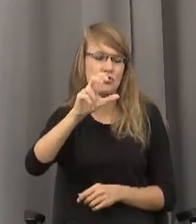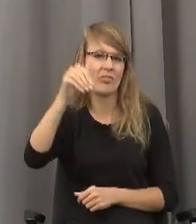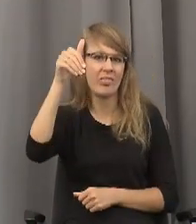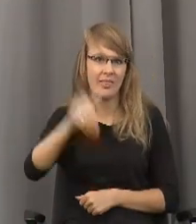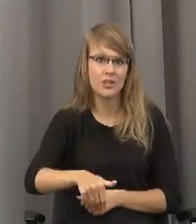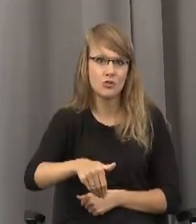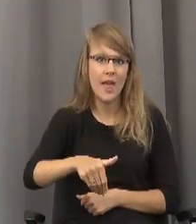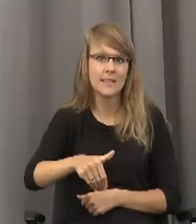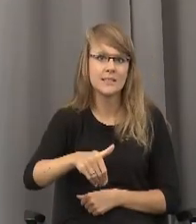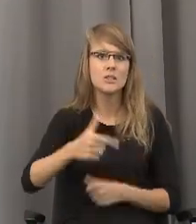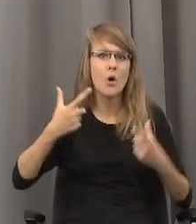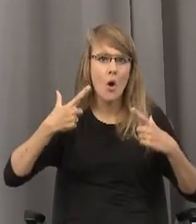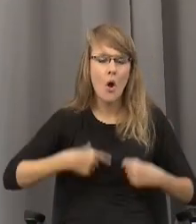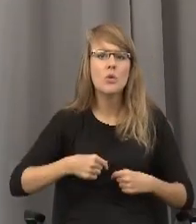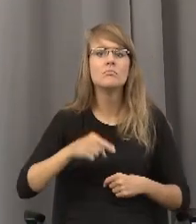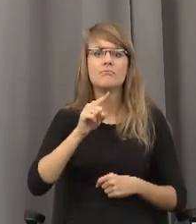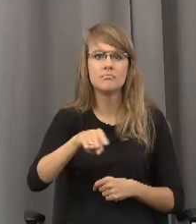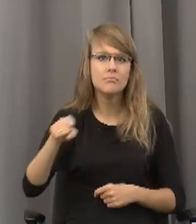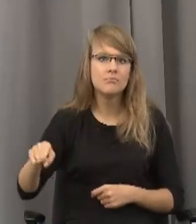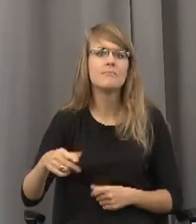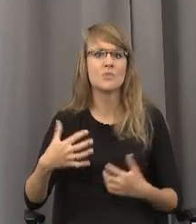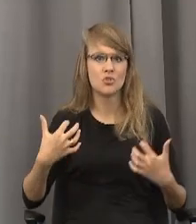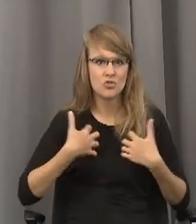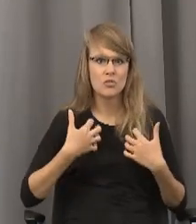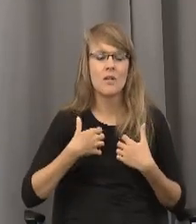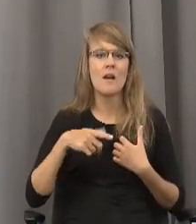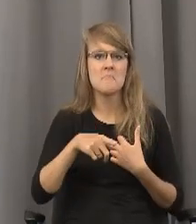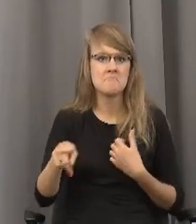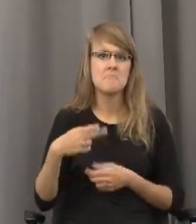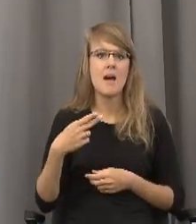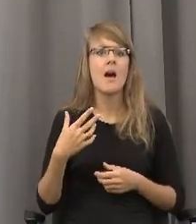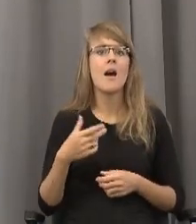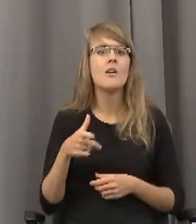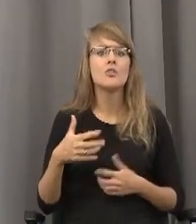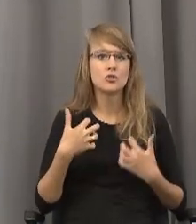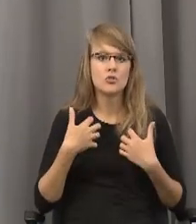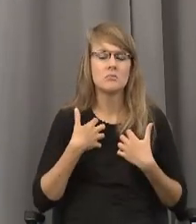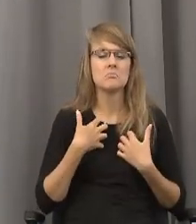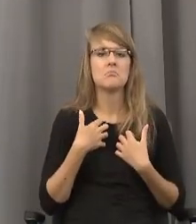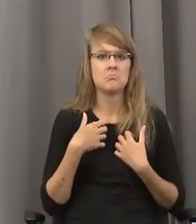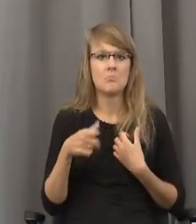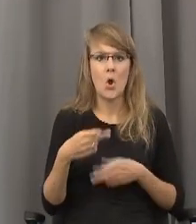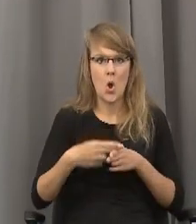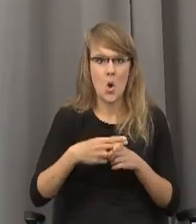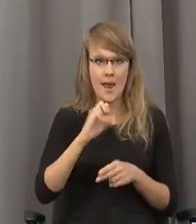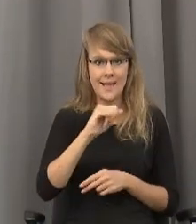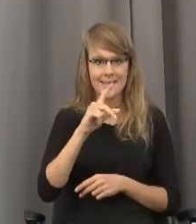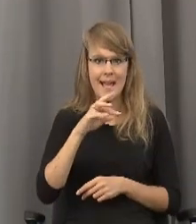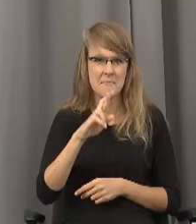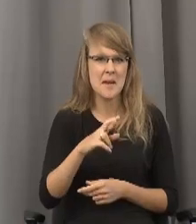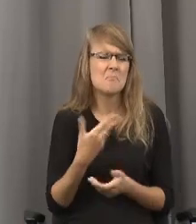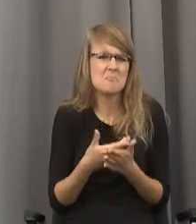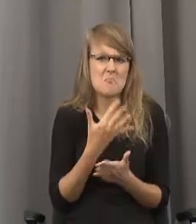tysięcy osób żyje z chorobą Alzheimera. Mówię żyje, bo tak chcą, żeby mówić o